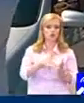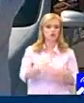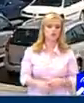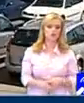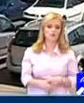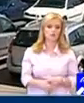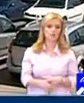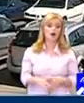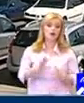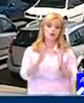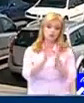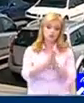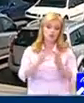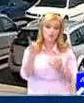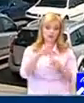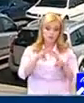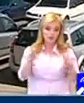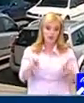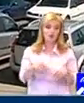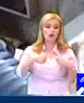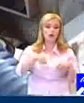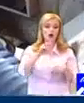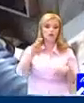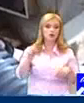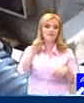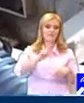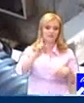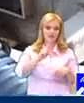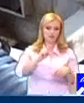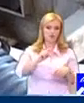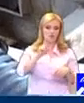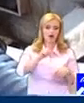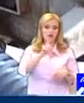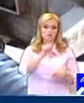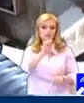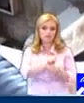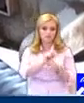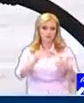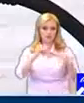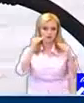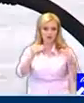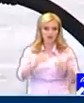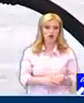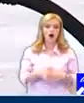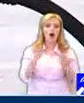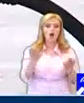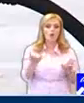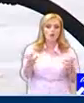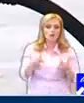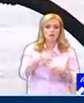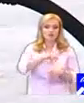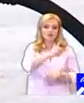Adunări Naționale. La solicitarea premierului, ANRE și-a suspendat ultima decizie de majorare, iar acum sunt în vigoare